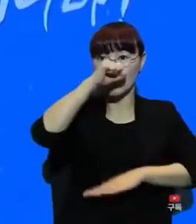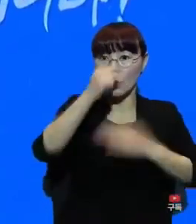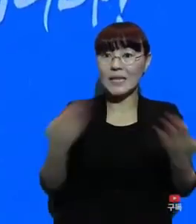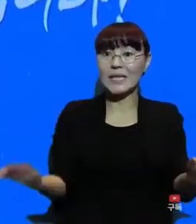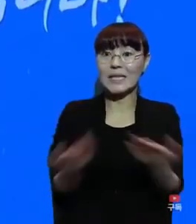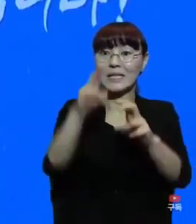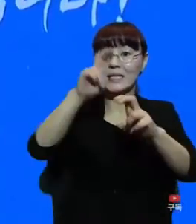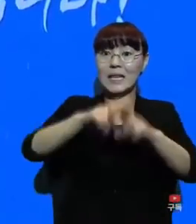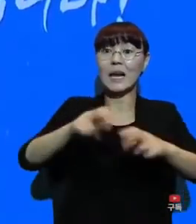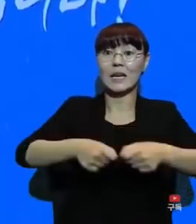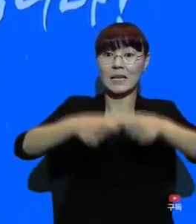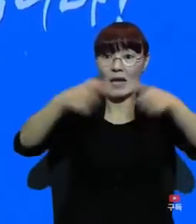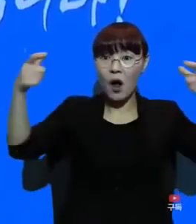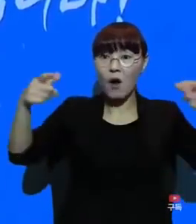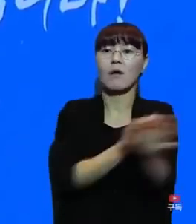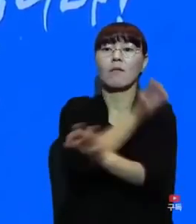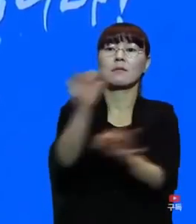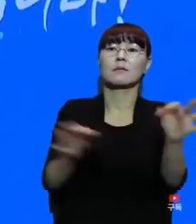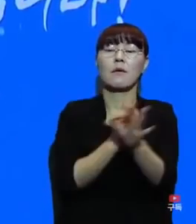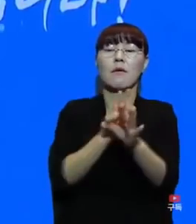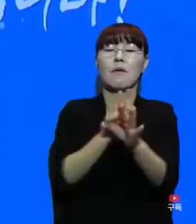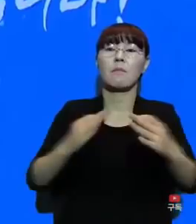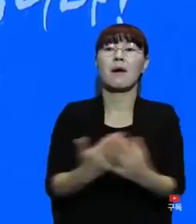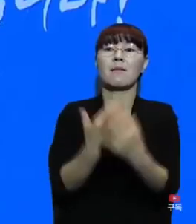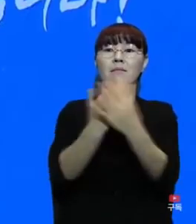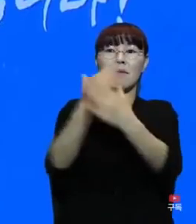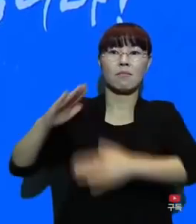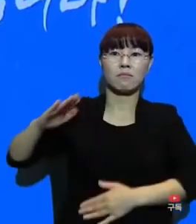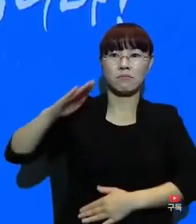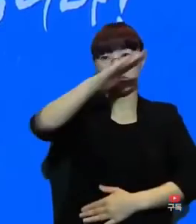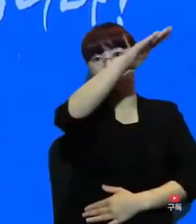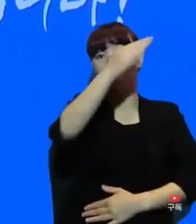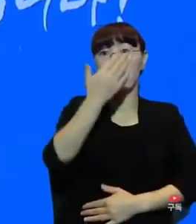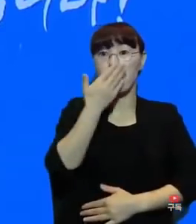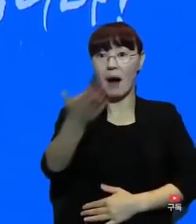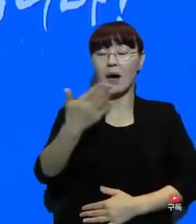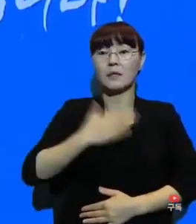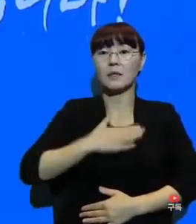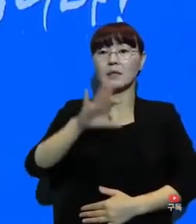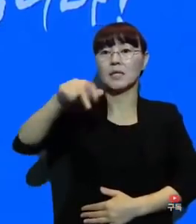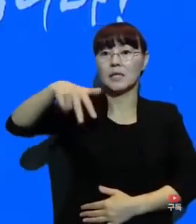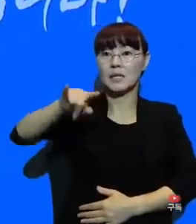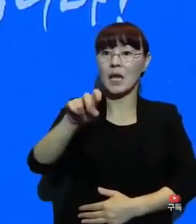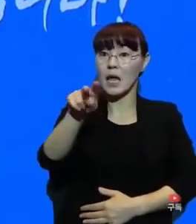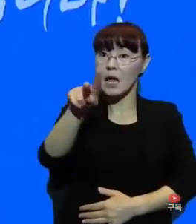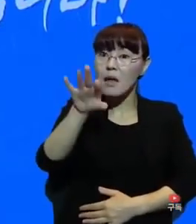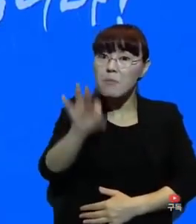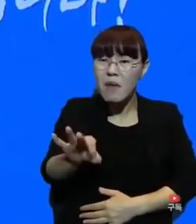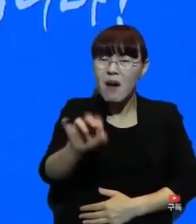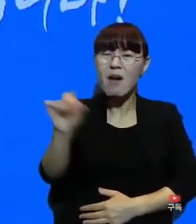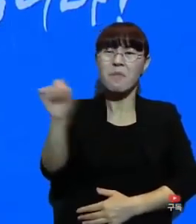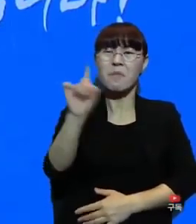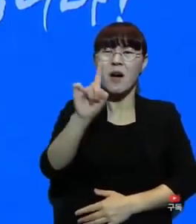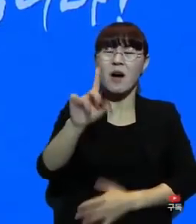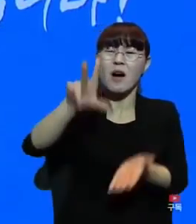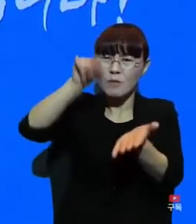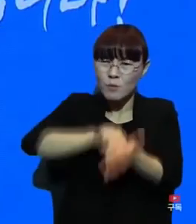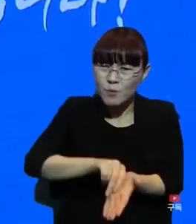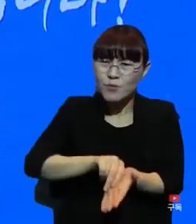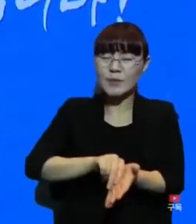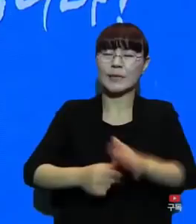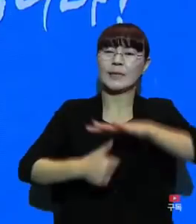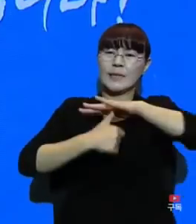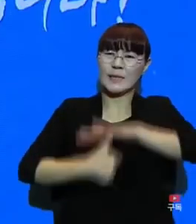늘고 경제는 성장할 겁니다 저희 재 명은 저항과 고통을 감내하면서 세계를